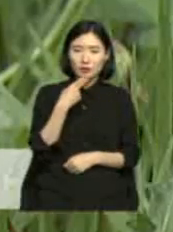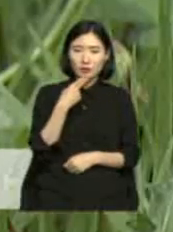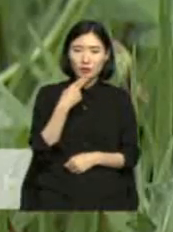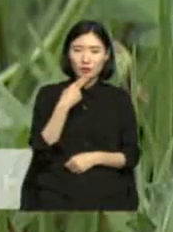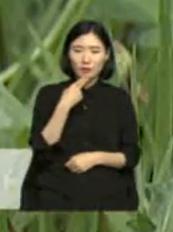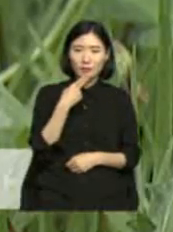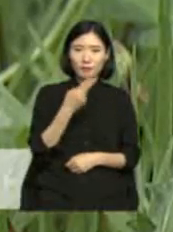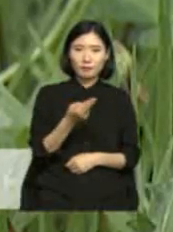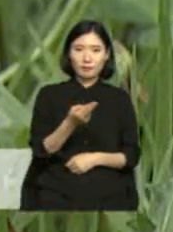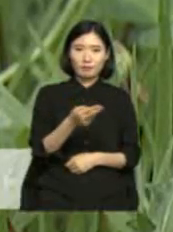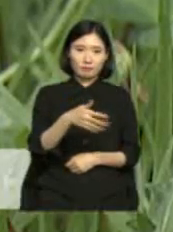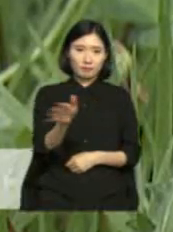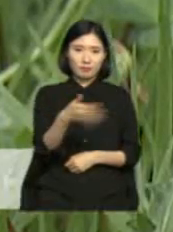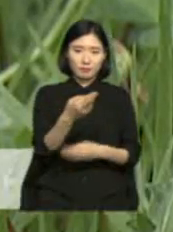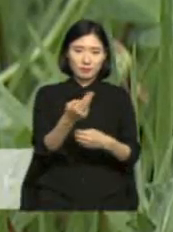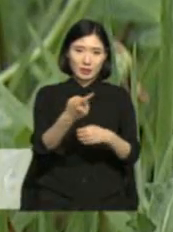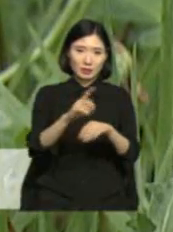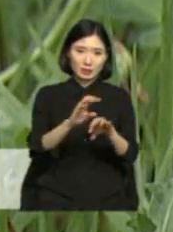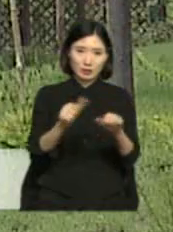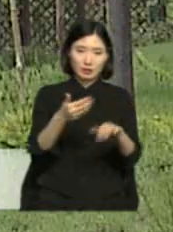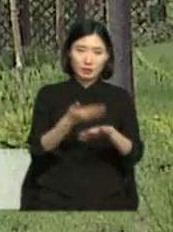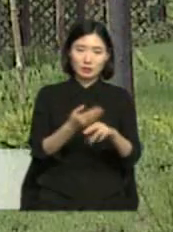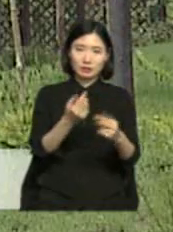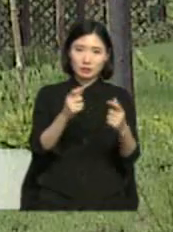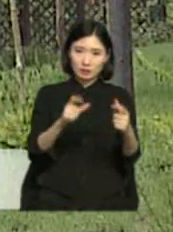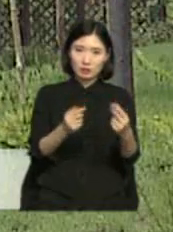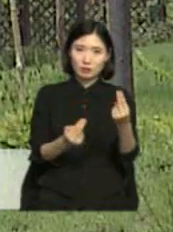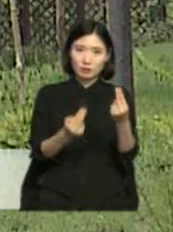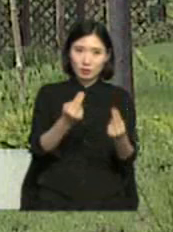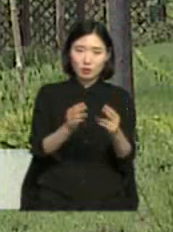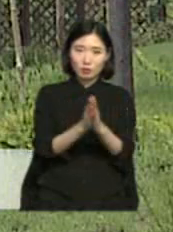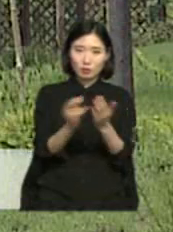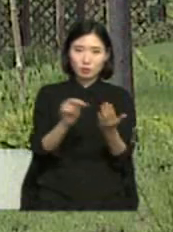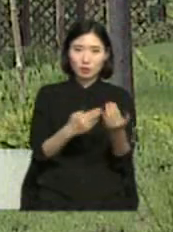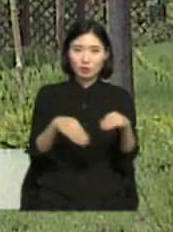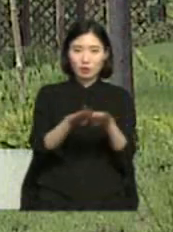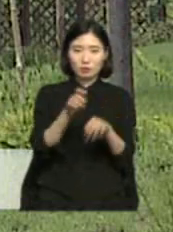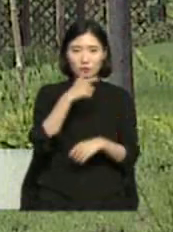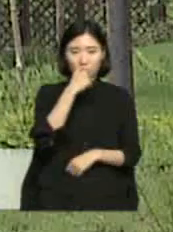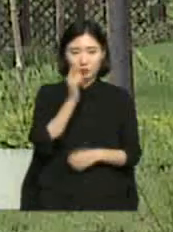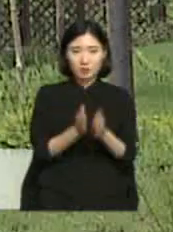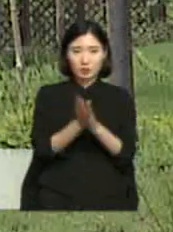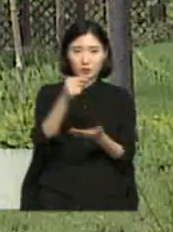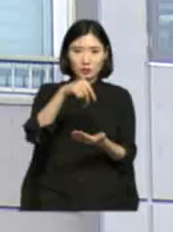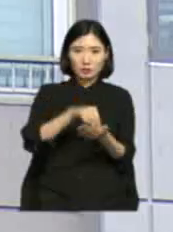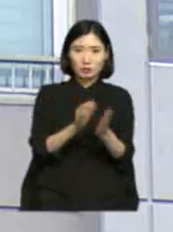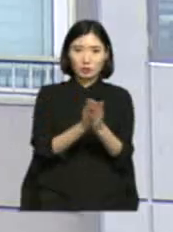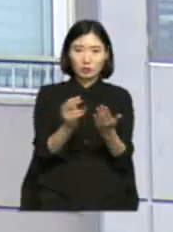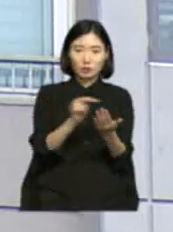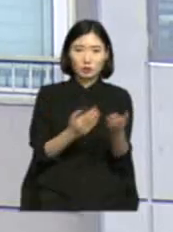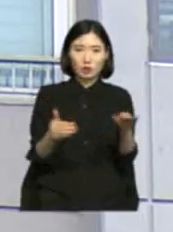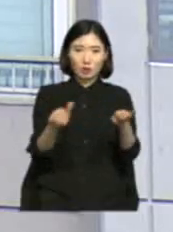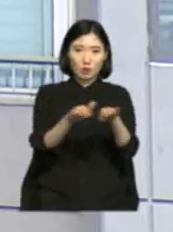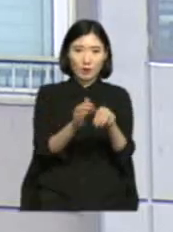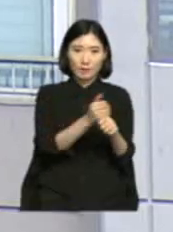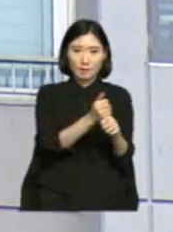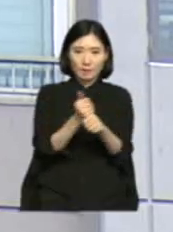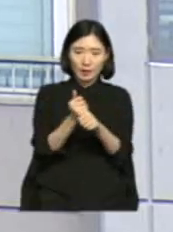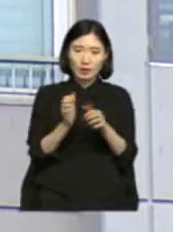상태입니다. 특히 다른 지역에 비해 도서관이 부족한 서대문구는 시립도서관 유치에 열을